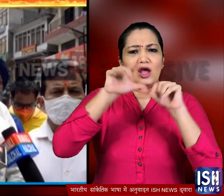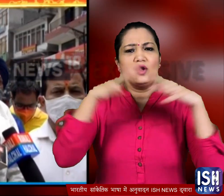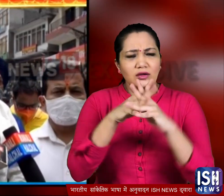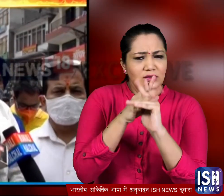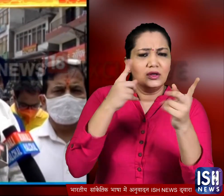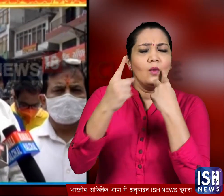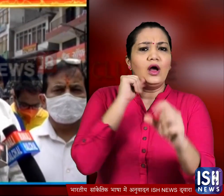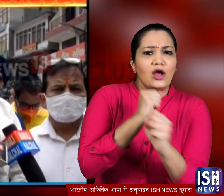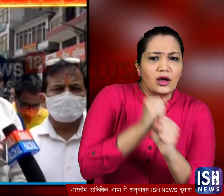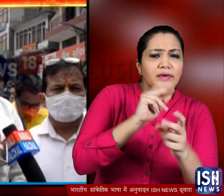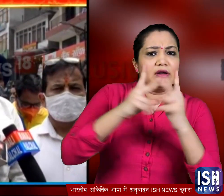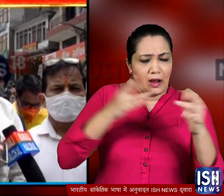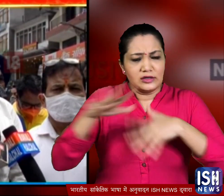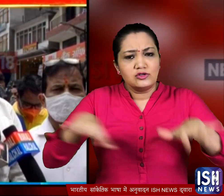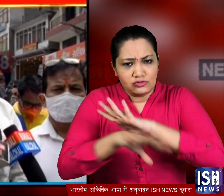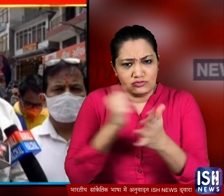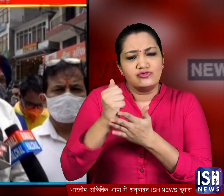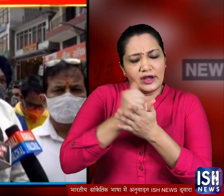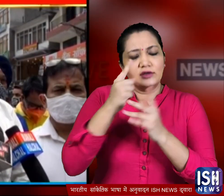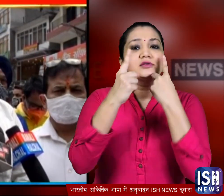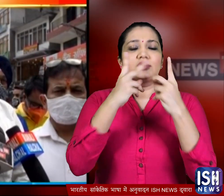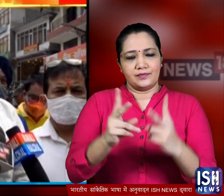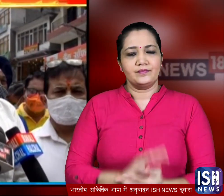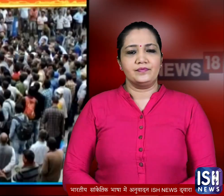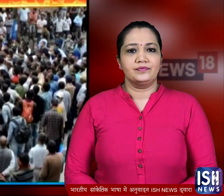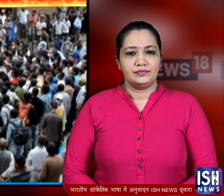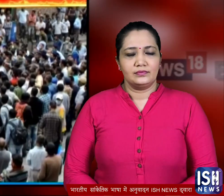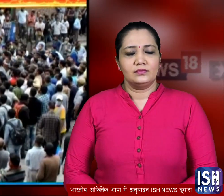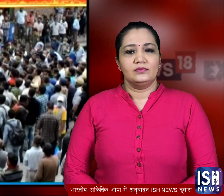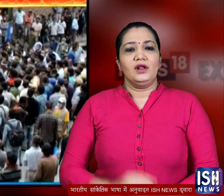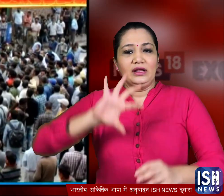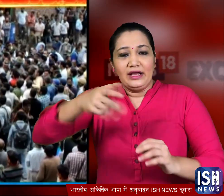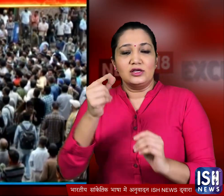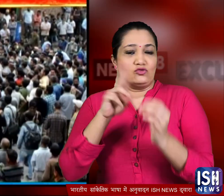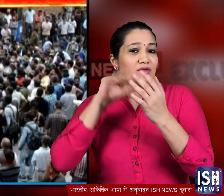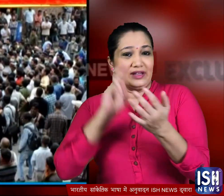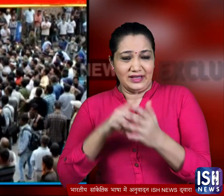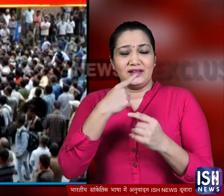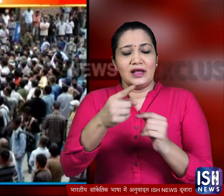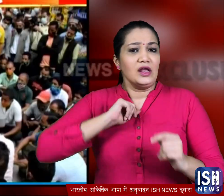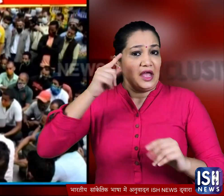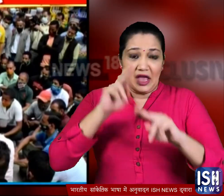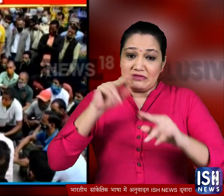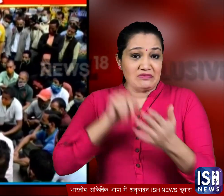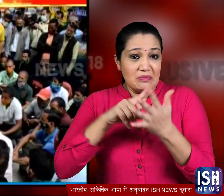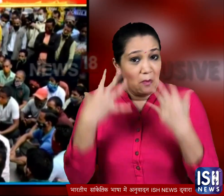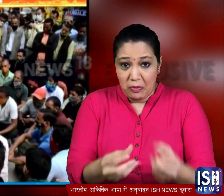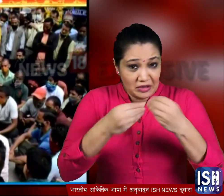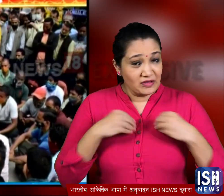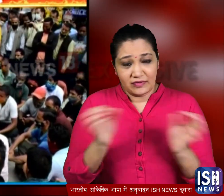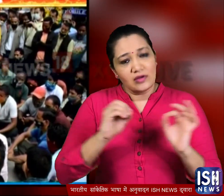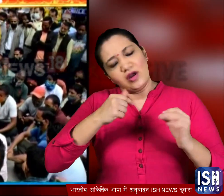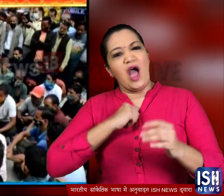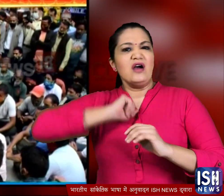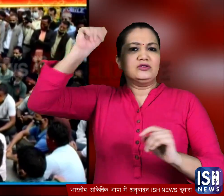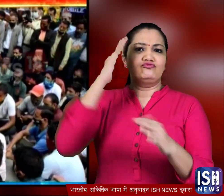करेंगे और जो लगता है सरकार के स्तर पर करने का निर्णय उसको भी हम करेंगे। टैक्सी यूनियन से जुड़े ये लोग इस बात पर अड़े हैं कि अगर उनकी मांग नहीं मानी